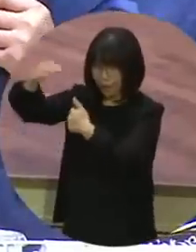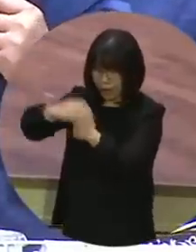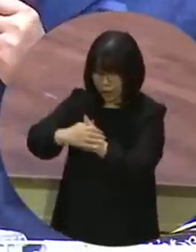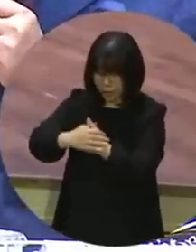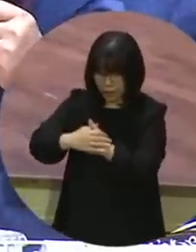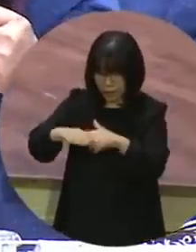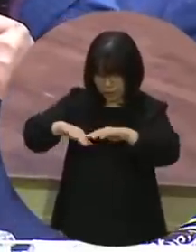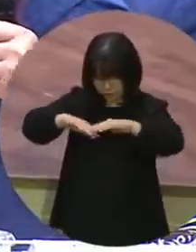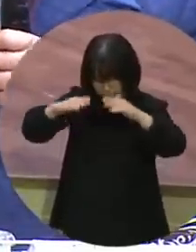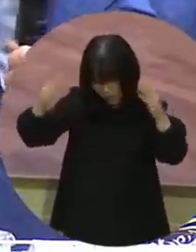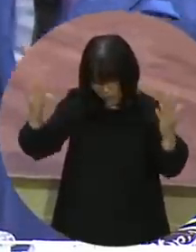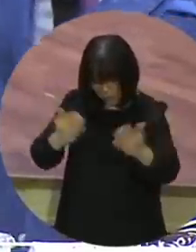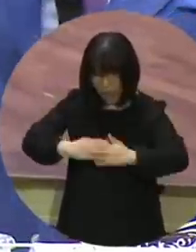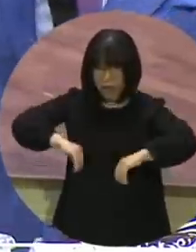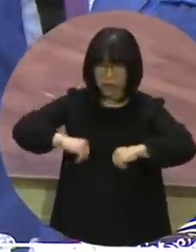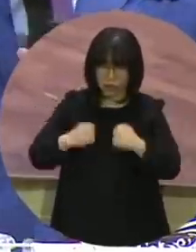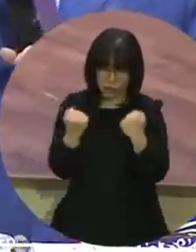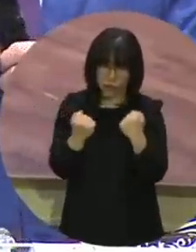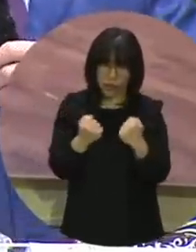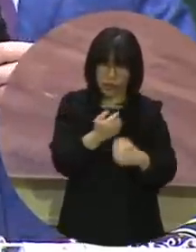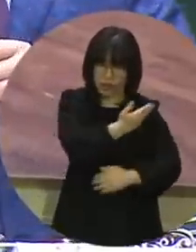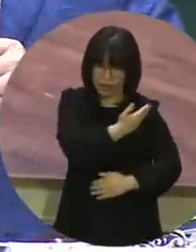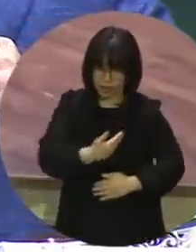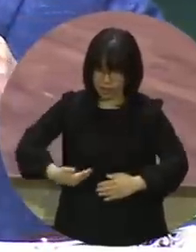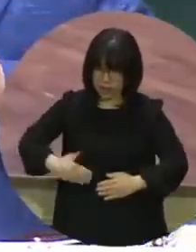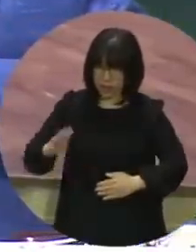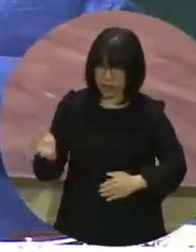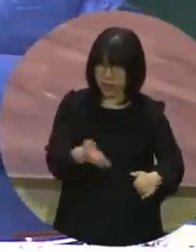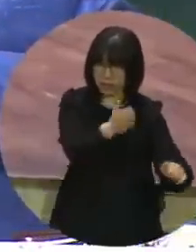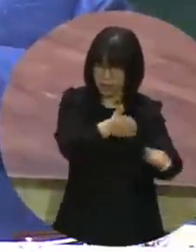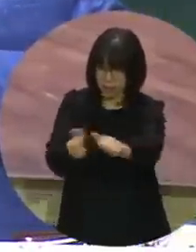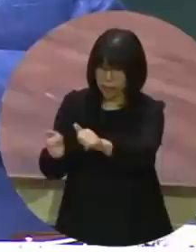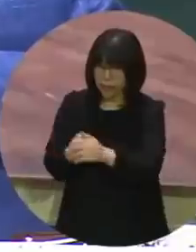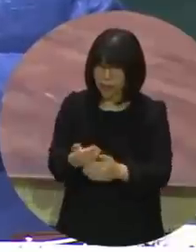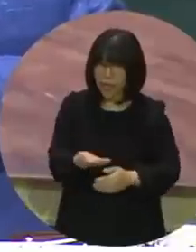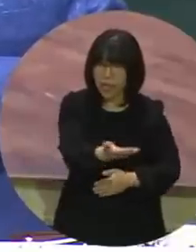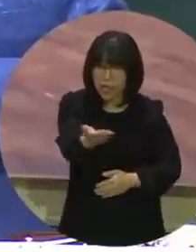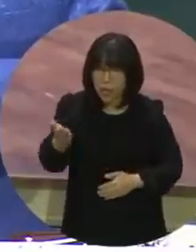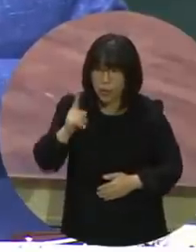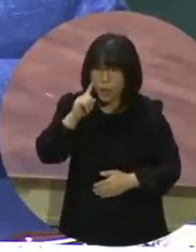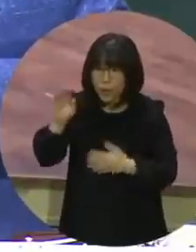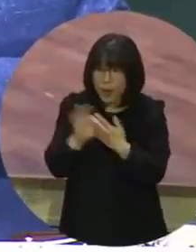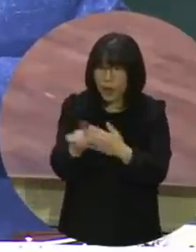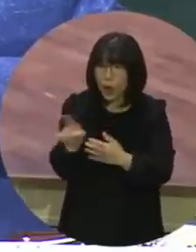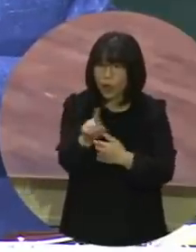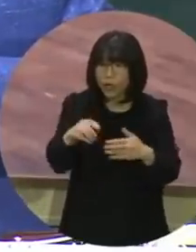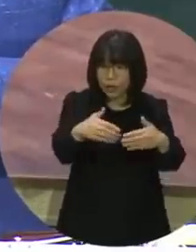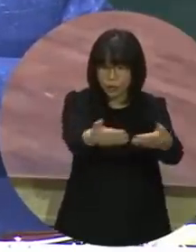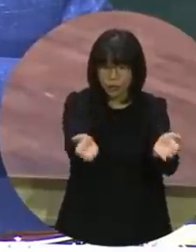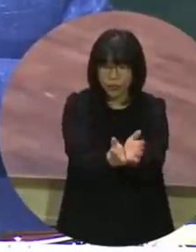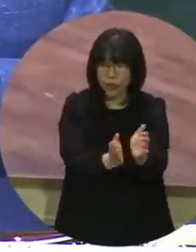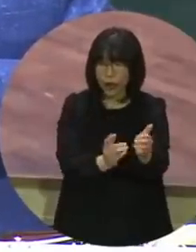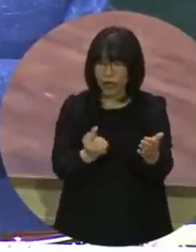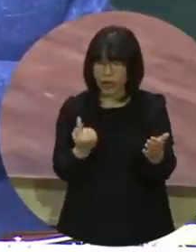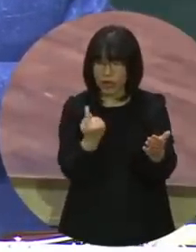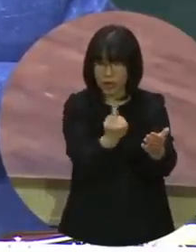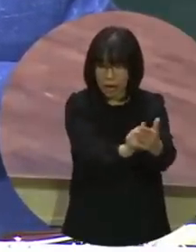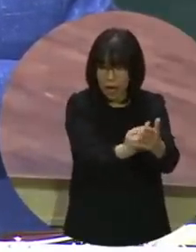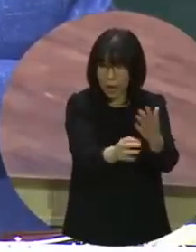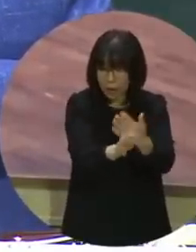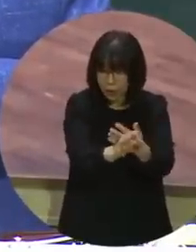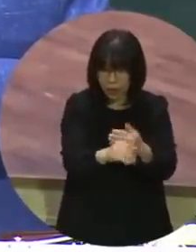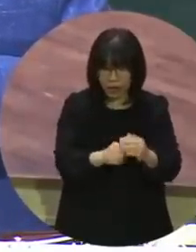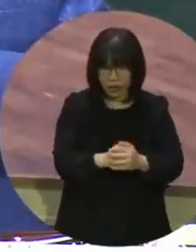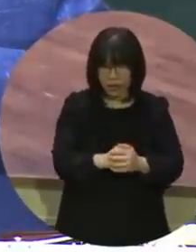제자이지 바랍니다. 여러분 청년회다. 그럼 청년회에서 누가 있는지 없는지도 담당 목사